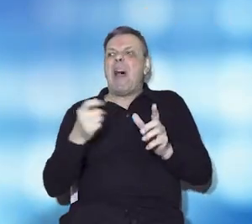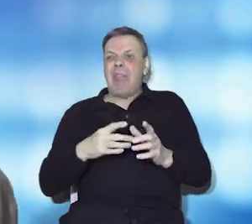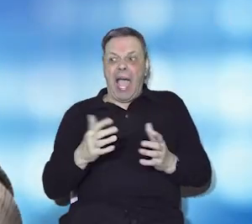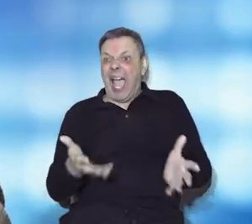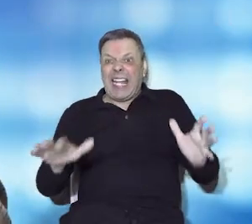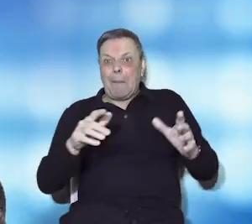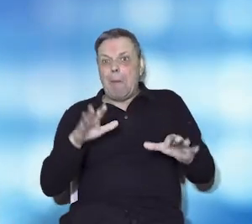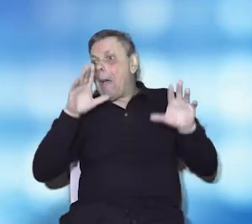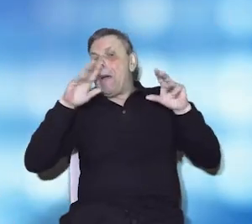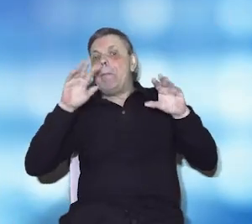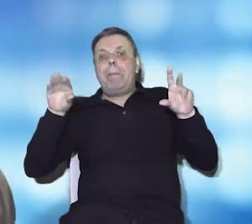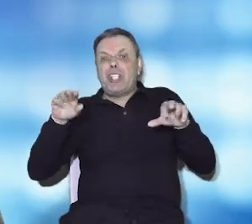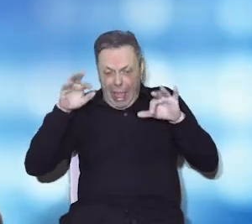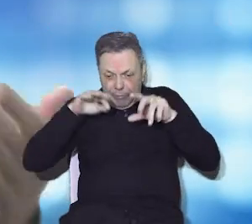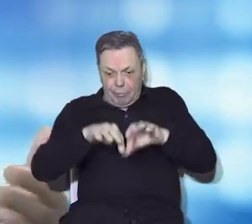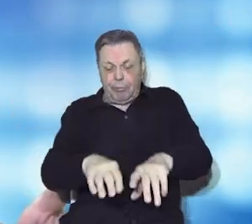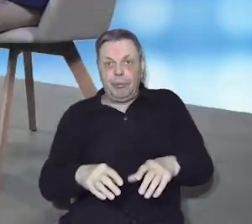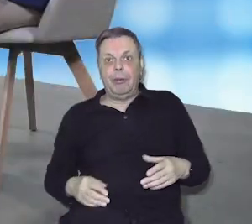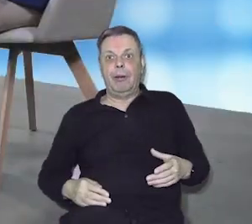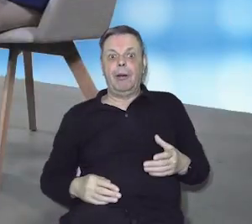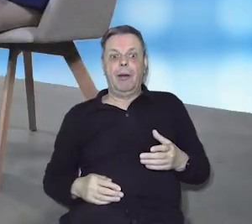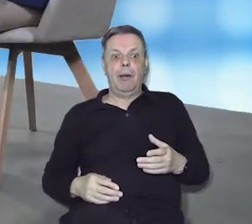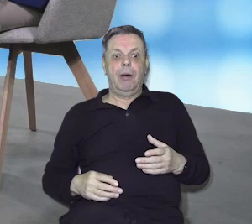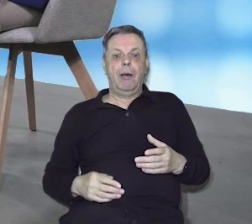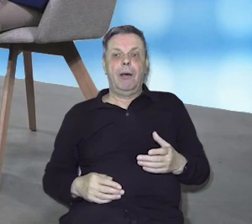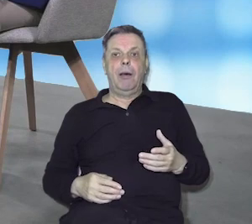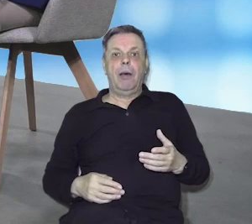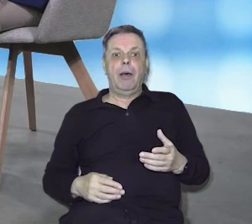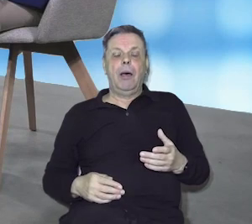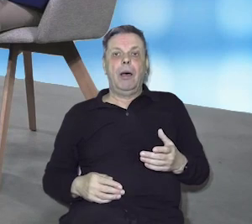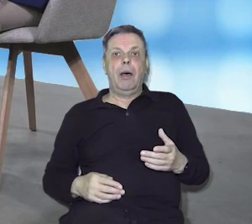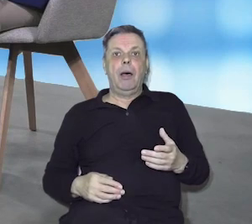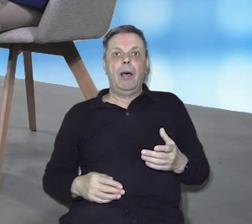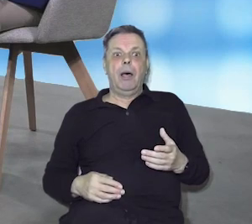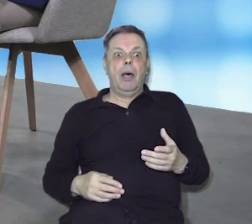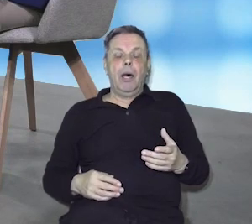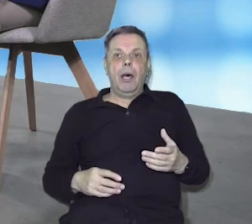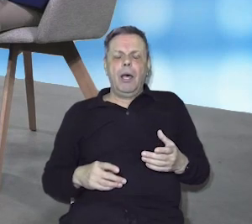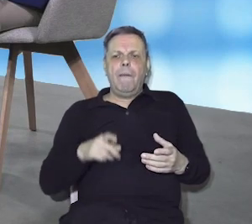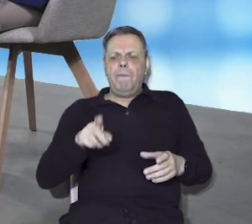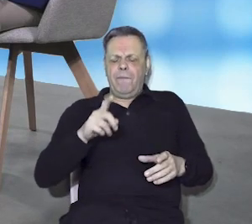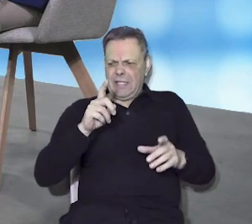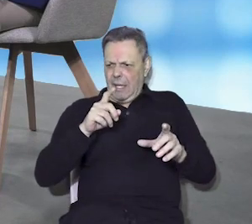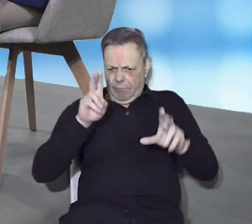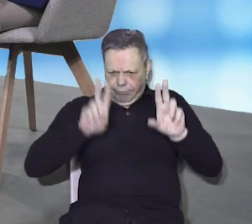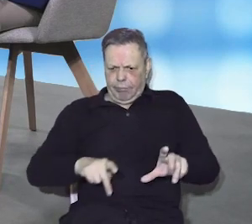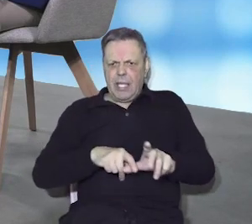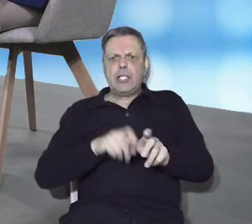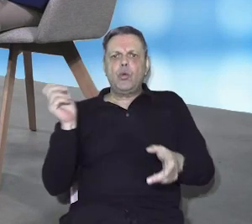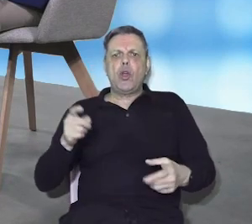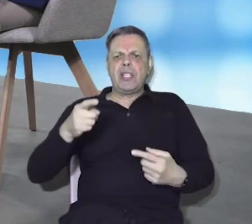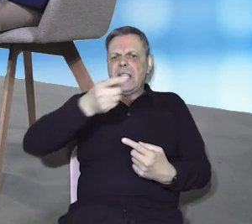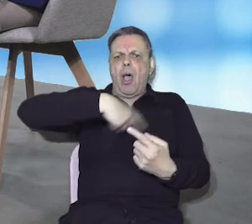da nemate komaraca, njih to ne zanima, oni će opet doći, ali nije bitno. Isključite se, tu ste, okruženi